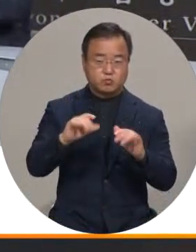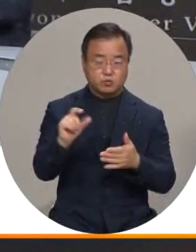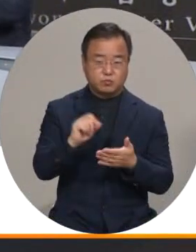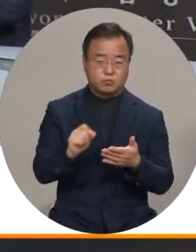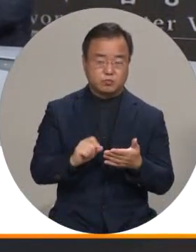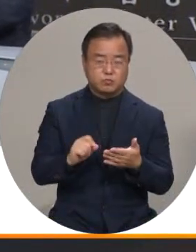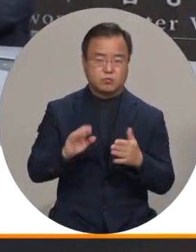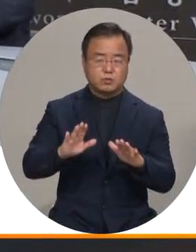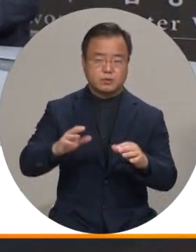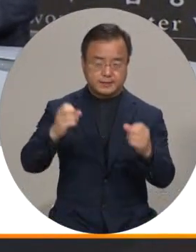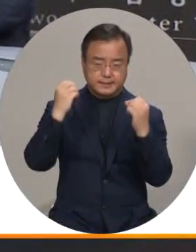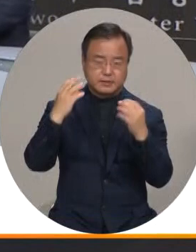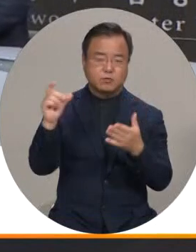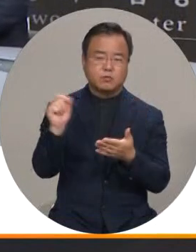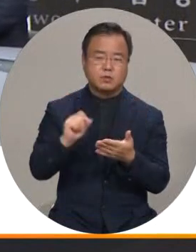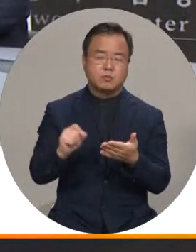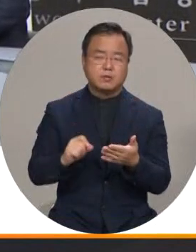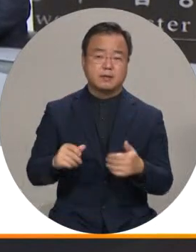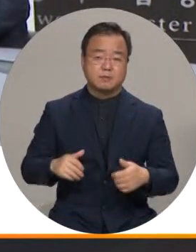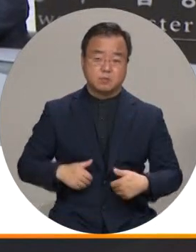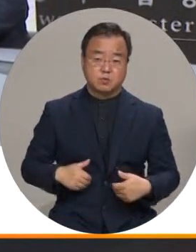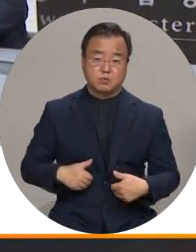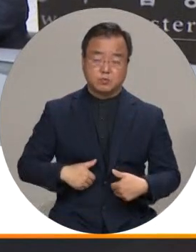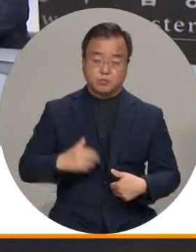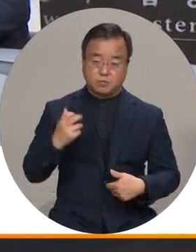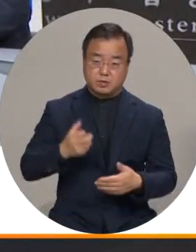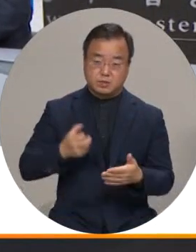기록을 쓰셔야겠고요